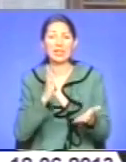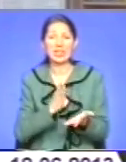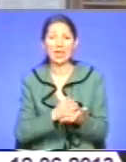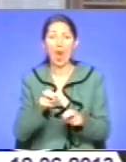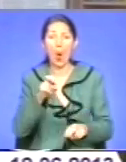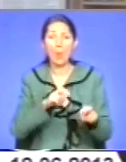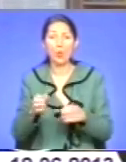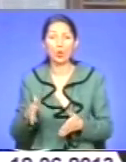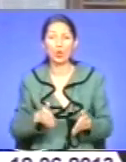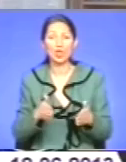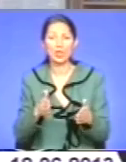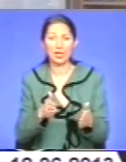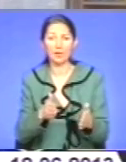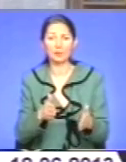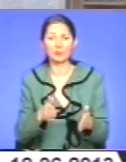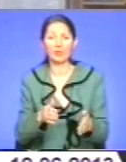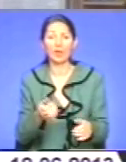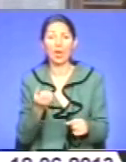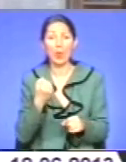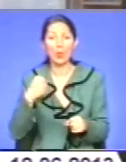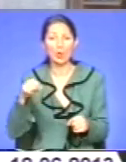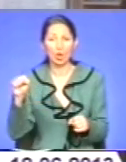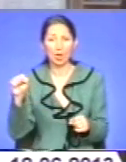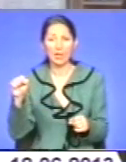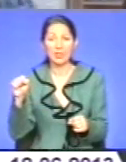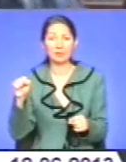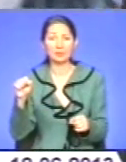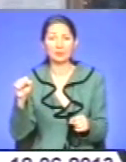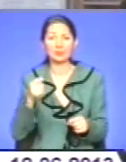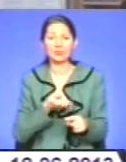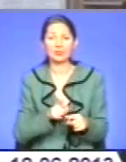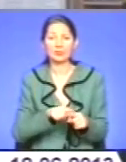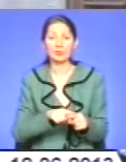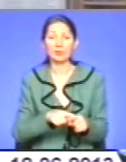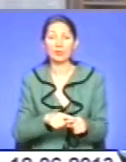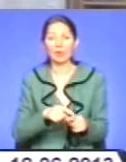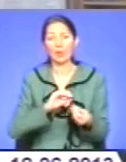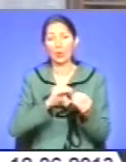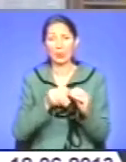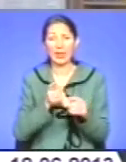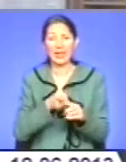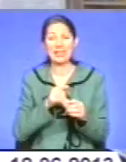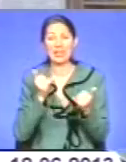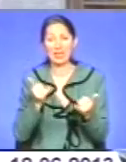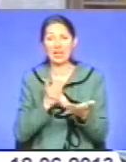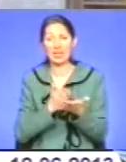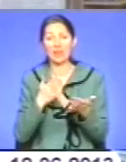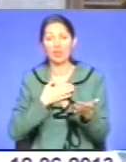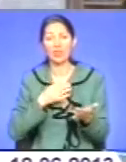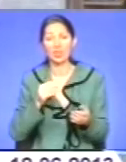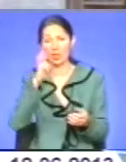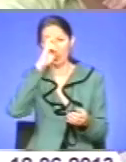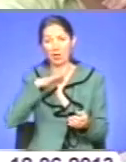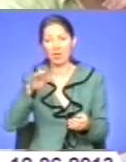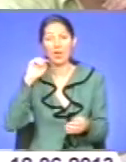пошук шляхів подолання тих, скажімо, негараздів, які існують в нашій країні, в економіці, в